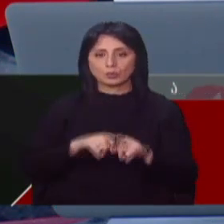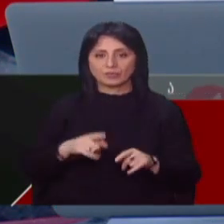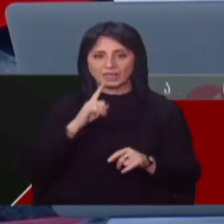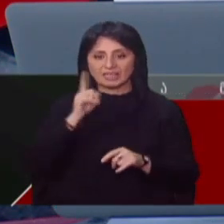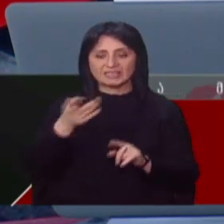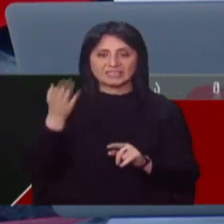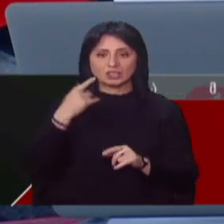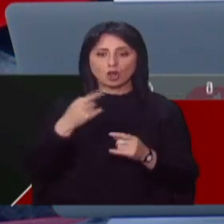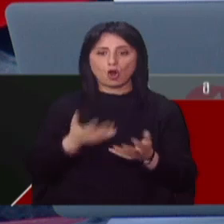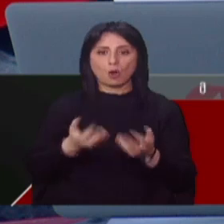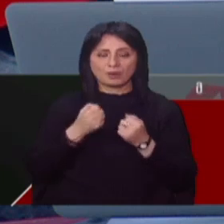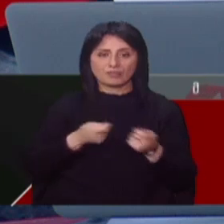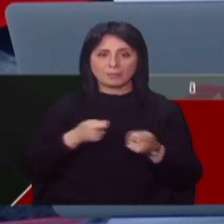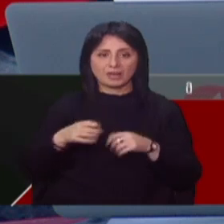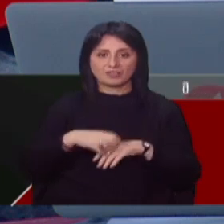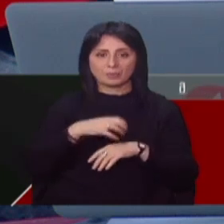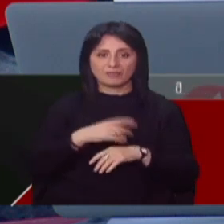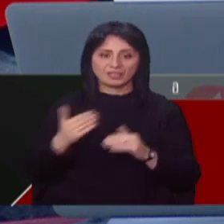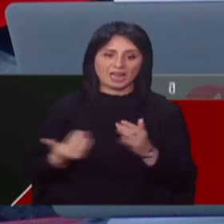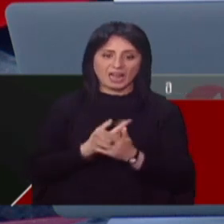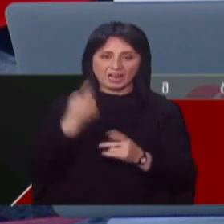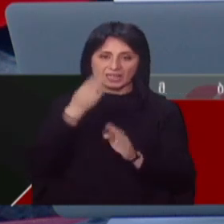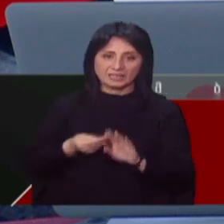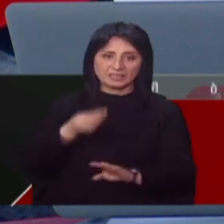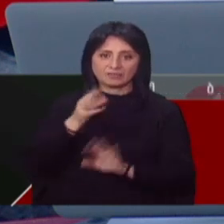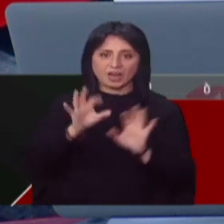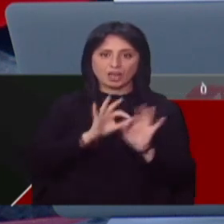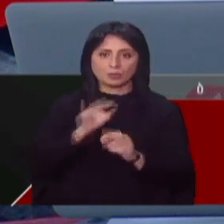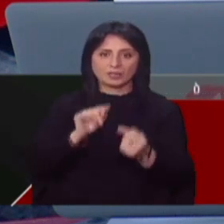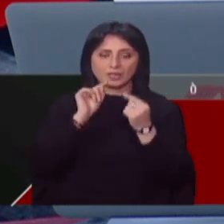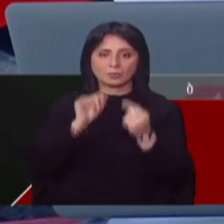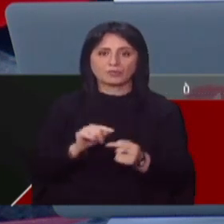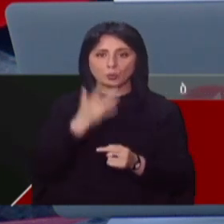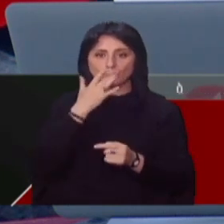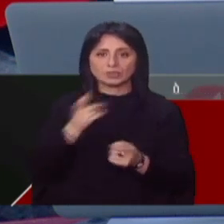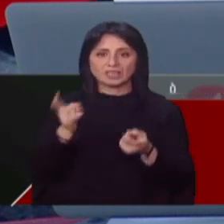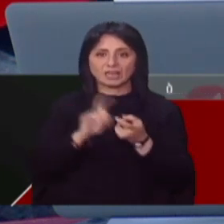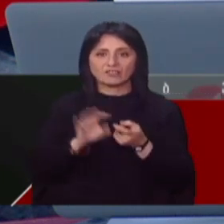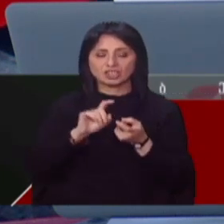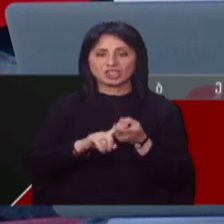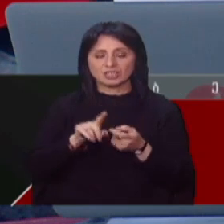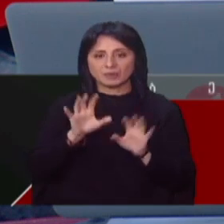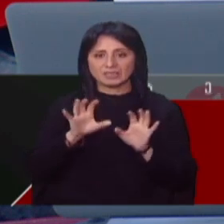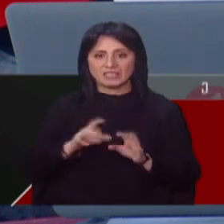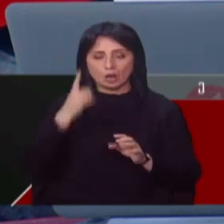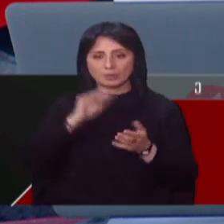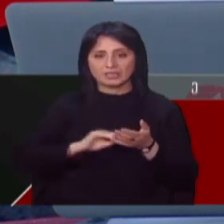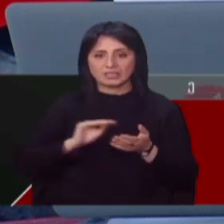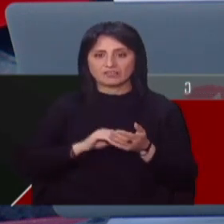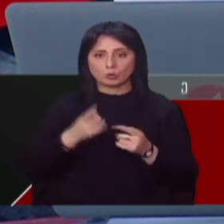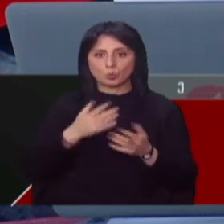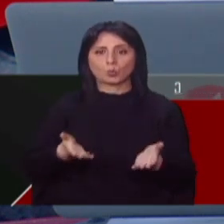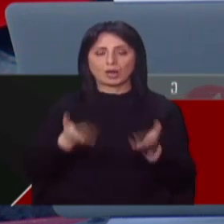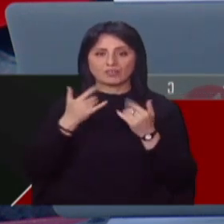ერთი წლის წინ უკან გაწოლდა მმართველი პარტიის მიერ ხელახლა ინიცირებულ კანონპროექტს აპროტესტებენ. Უცხოური გავლენების შესახებ საკანონმდებლო ინიციატივის